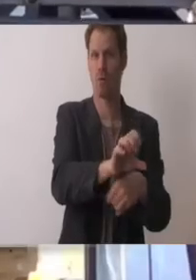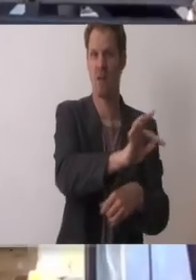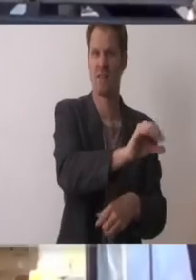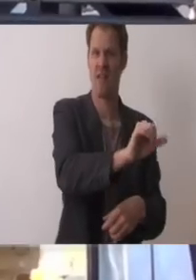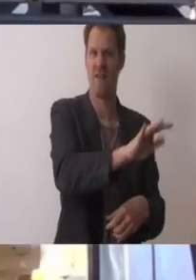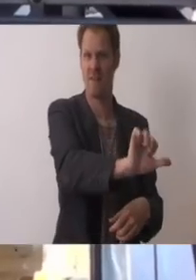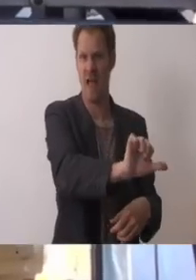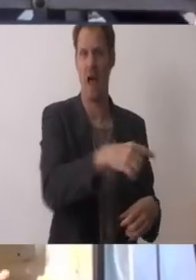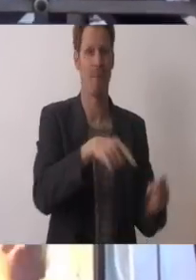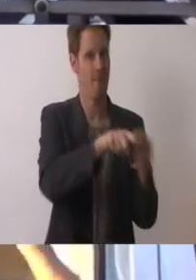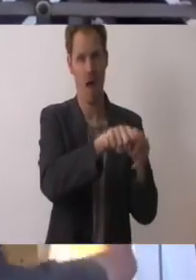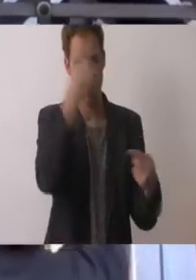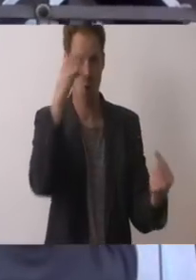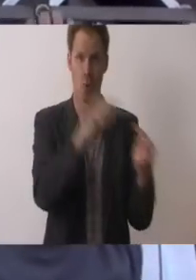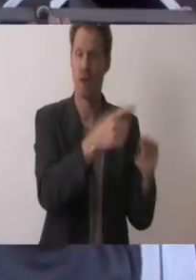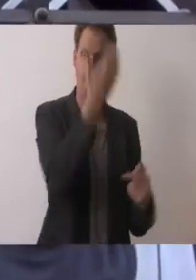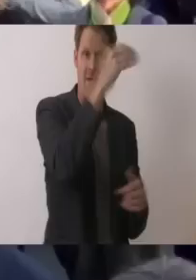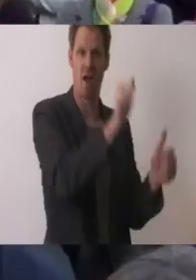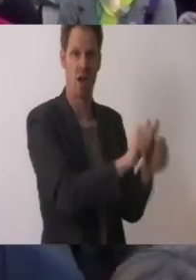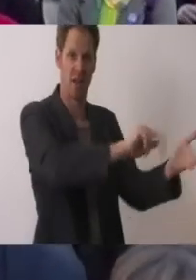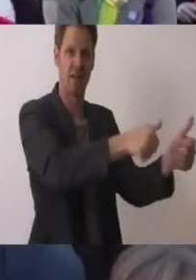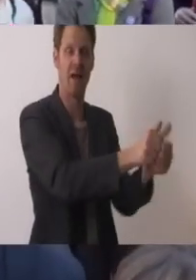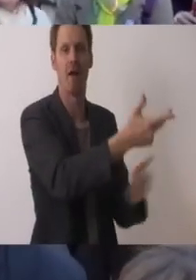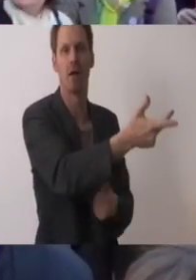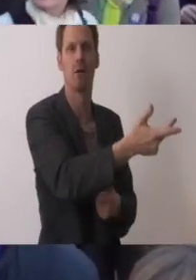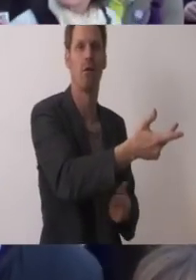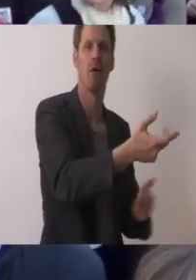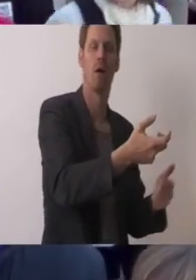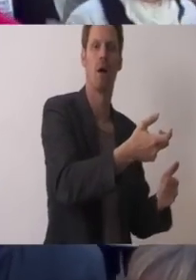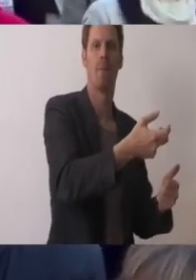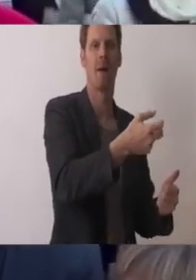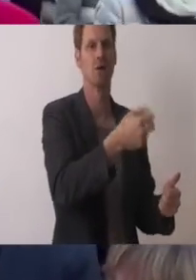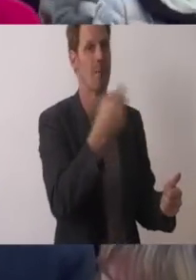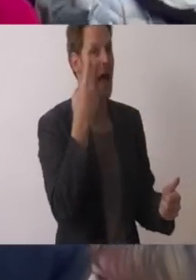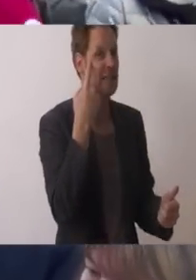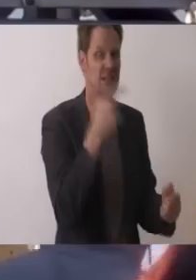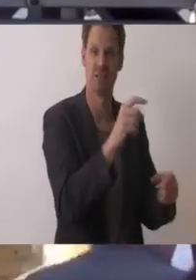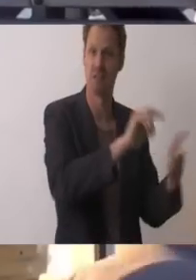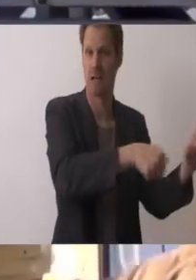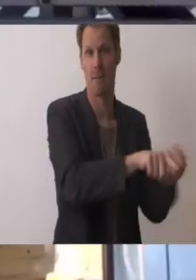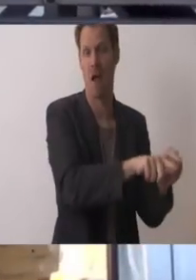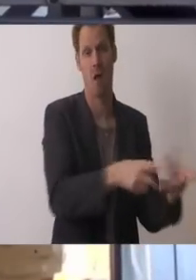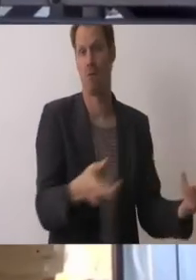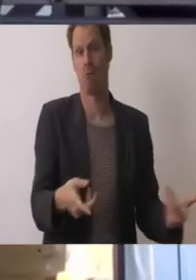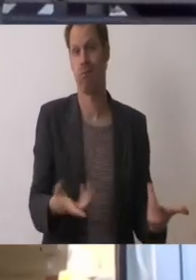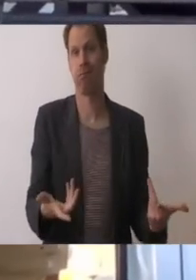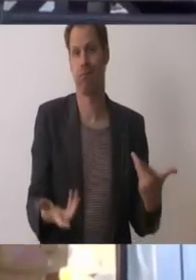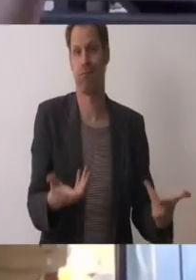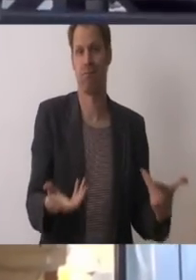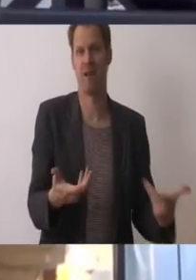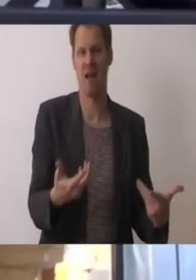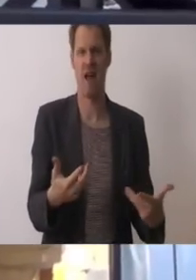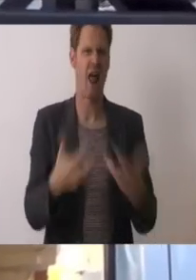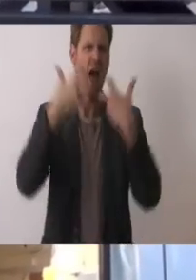mais ils luttent aussi contre un autre traité qui s'appelle le traité transpacifique avec les États de la zone Asie-Pacifique. Donc je